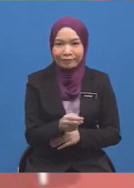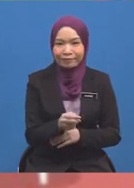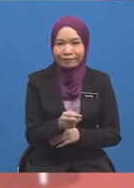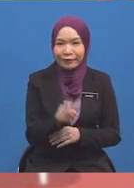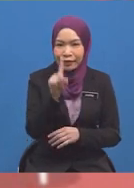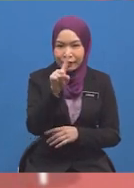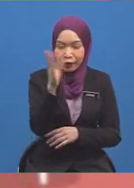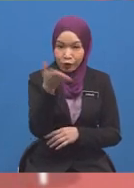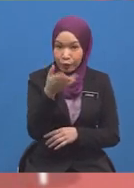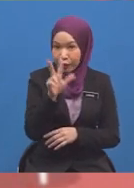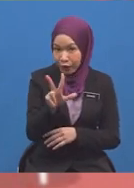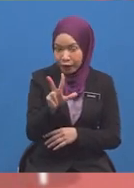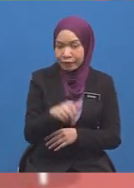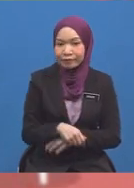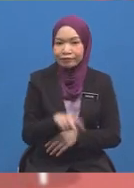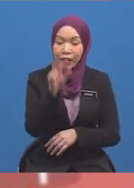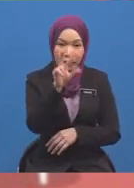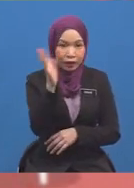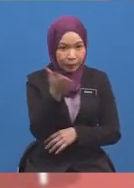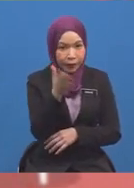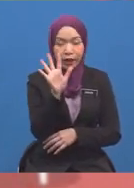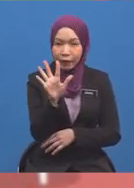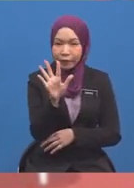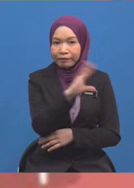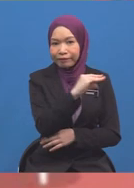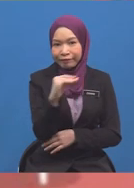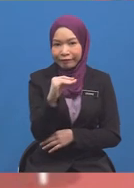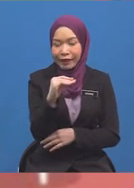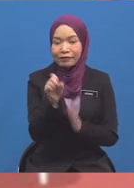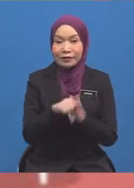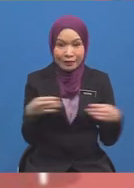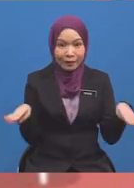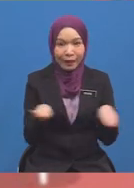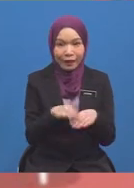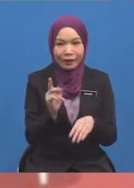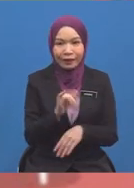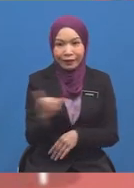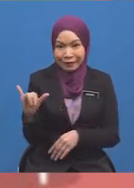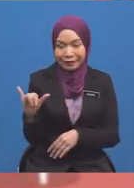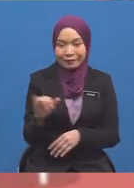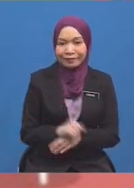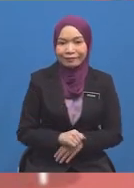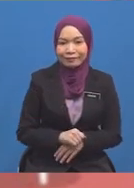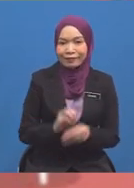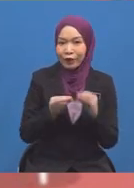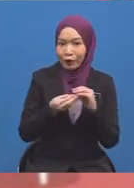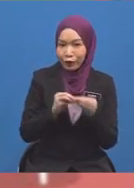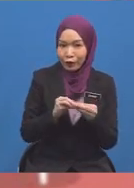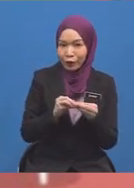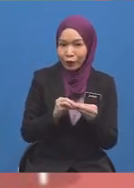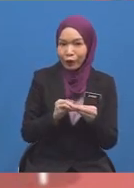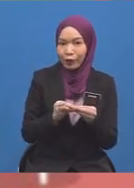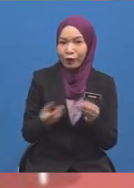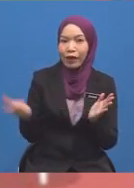1/3 3/5 dan sebagainya asal jumbo pengangkut